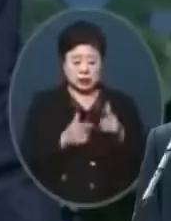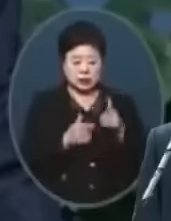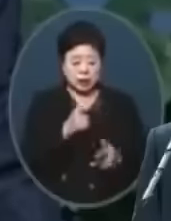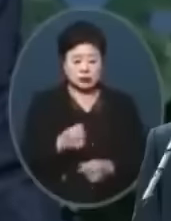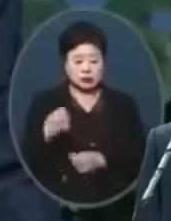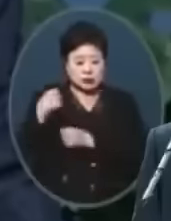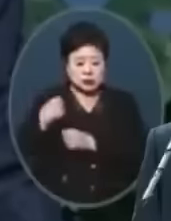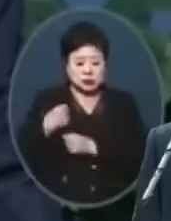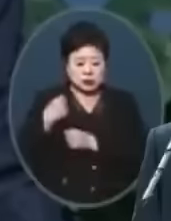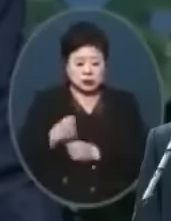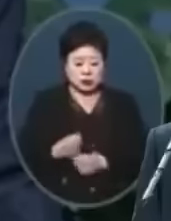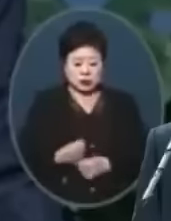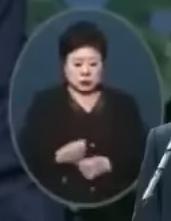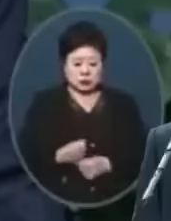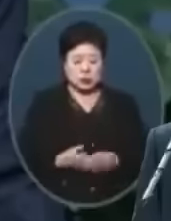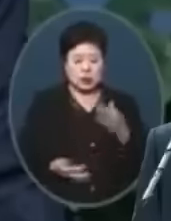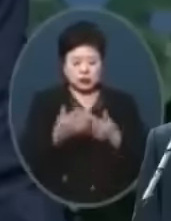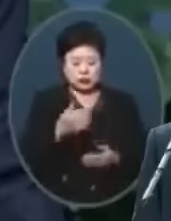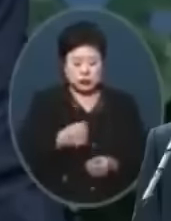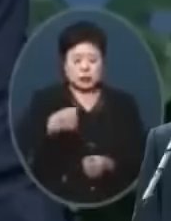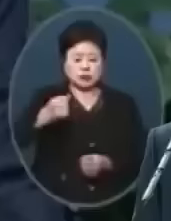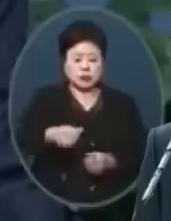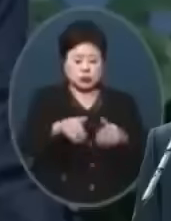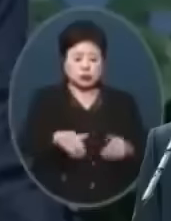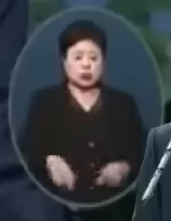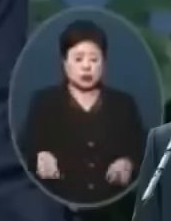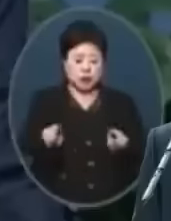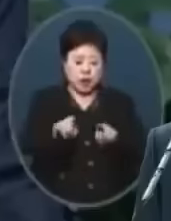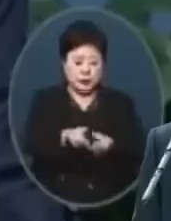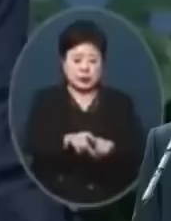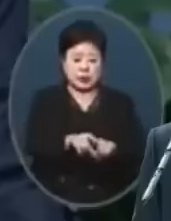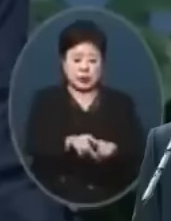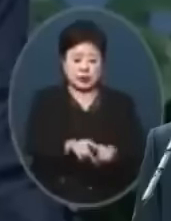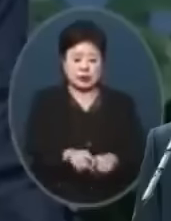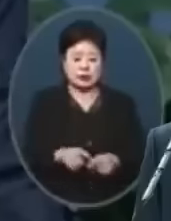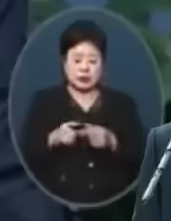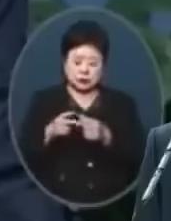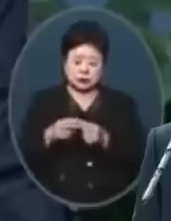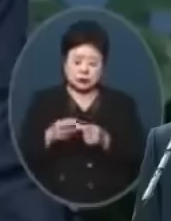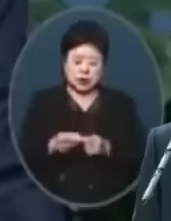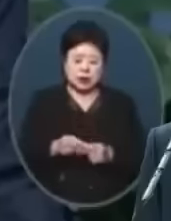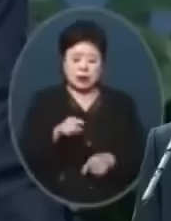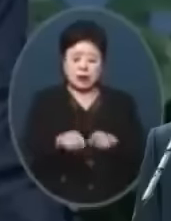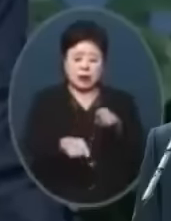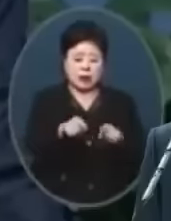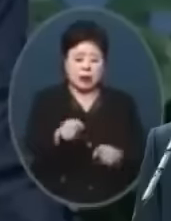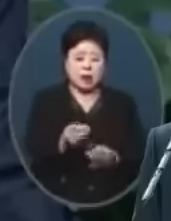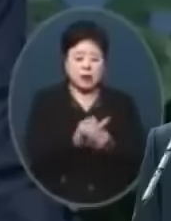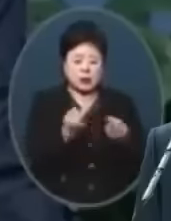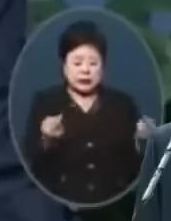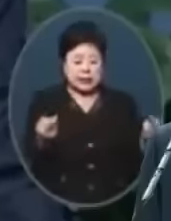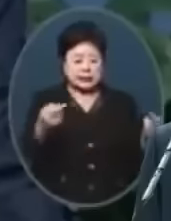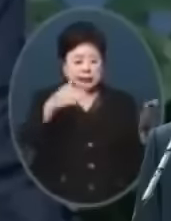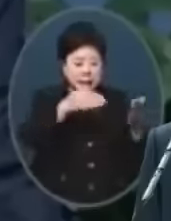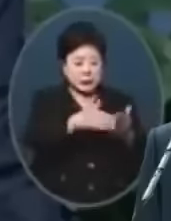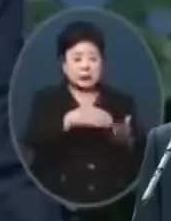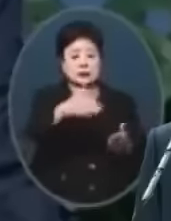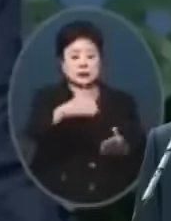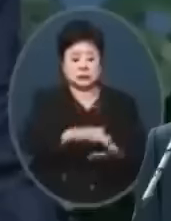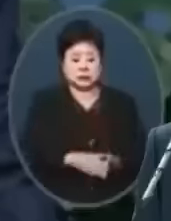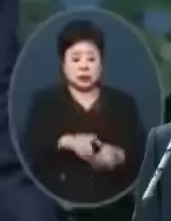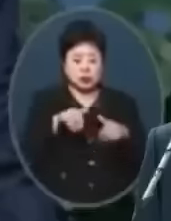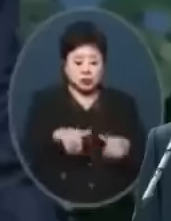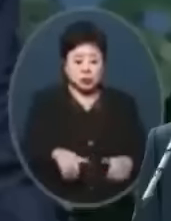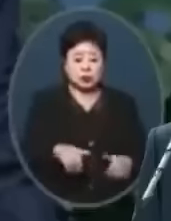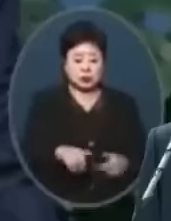하시고 횃불 들고 종들 데리고 사흘 길을 걸어서 모리아산까지 가서